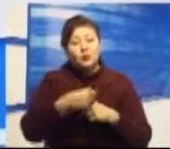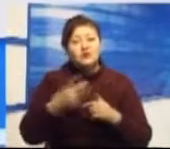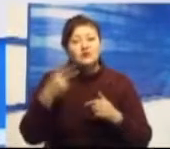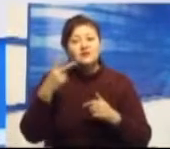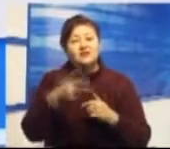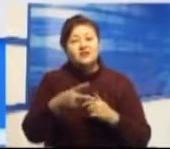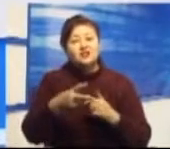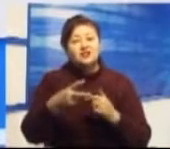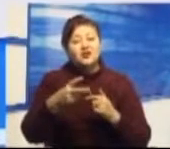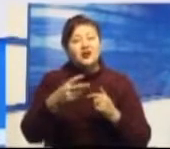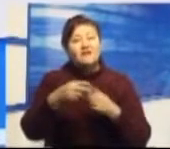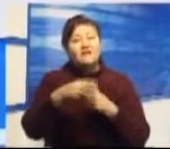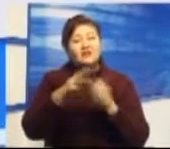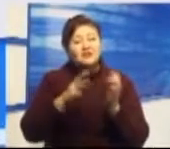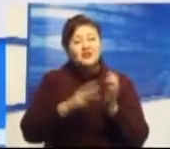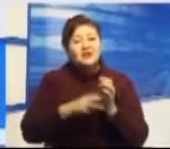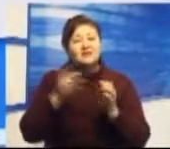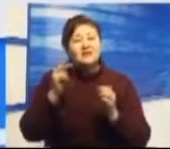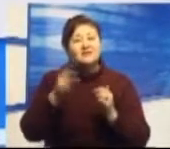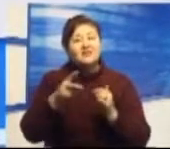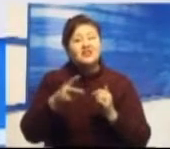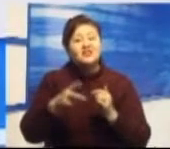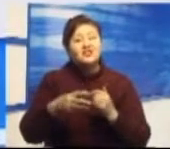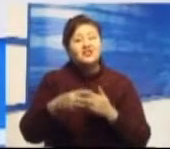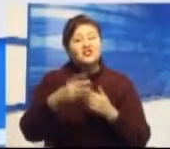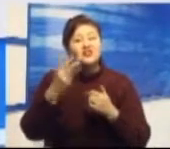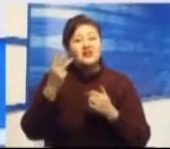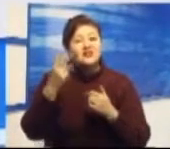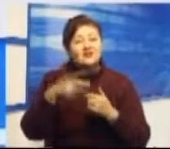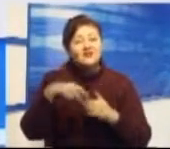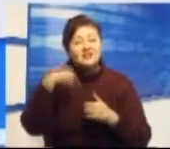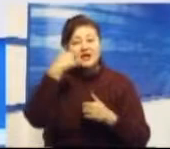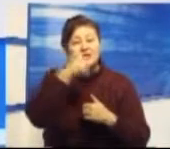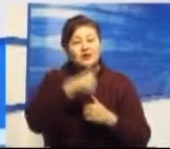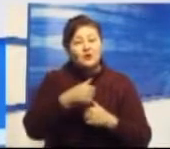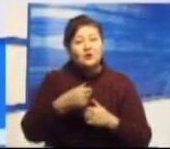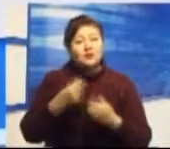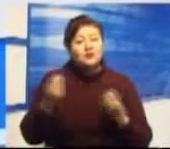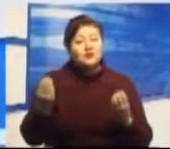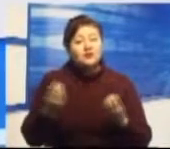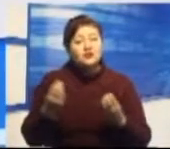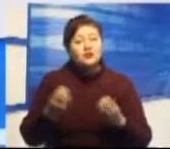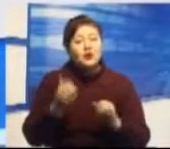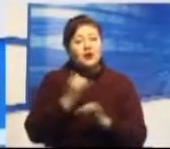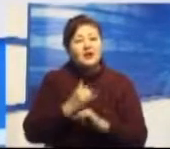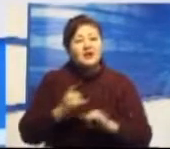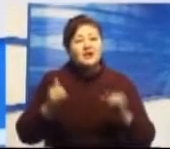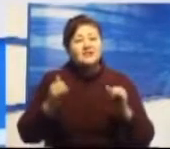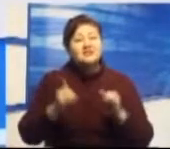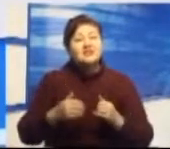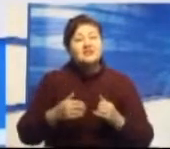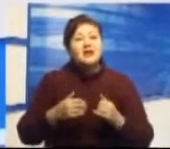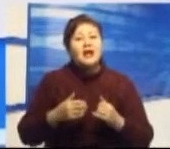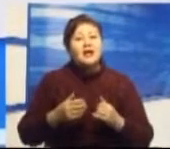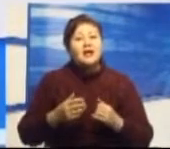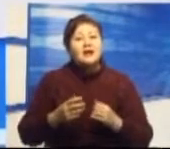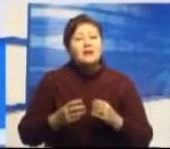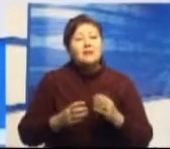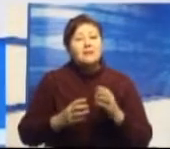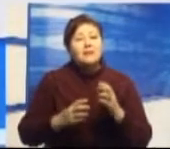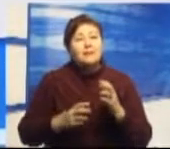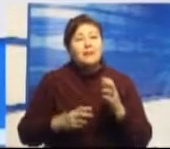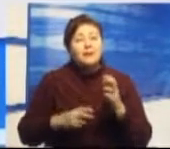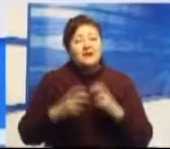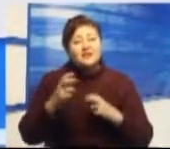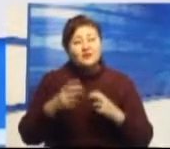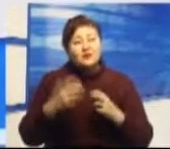2018-2020 жылдарға арналған бюджеті және мәслихаттың өндірістік әлеуметтік инфрақұрылымды дамыту мен тұрғын үй коммуналдық шаруашылық мәселелері